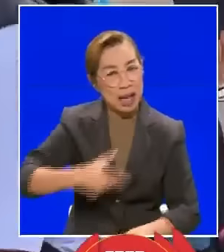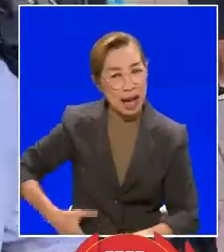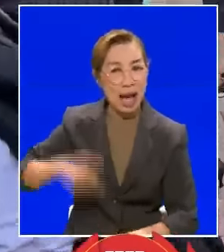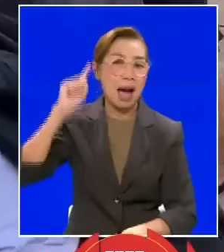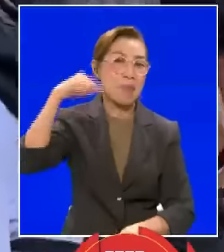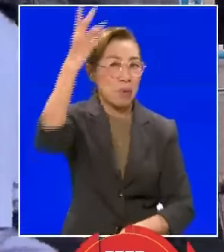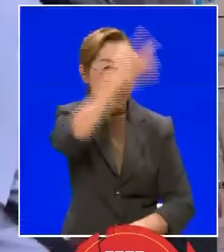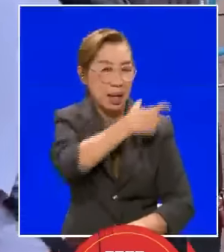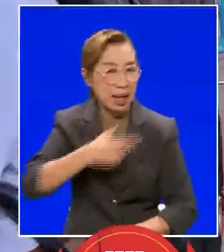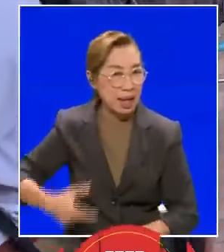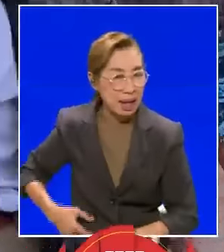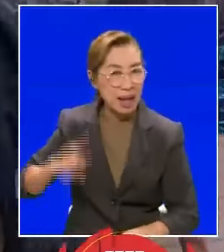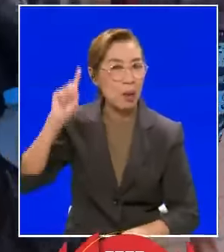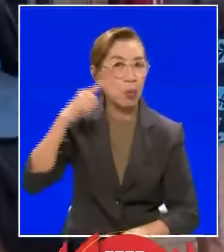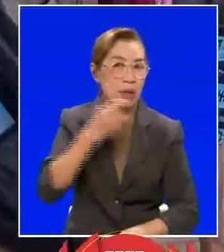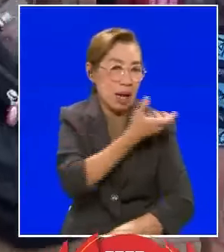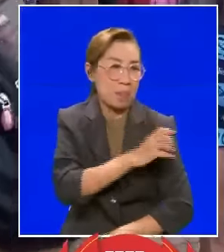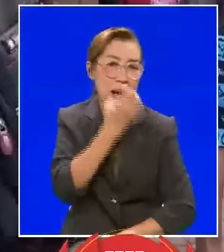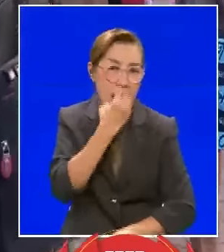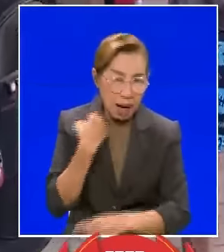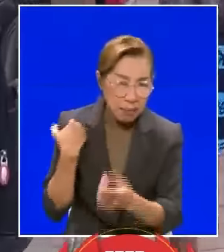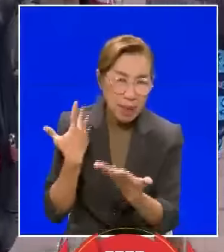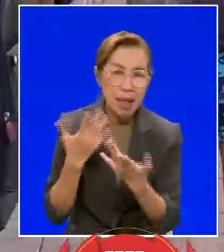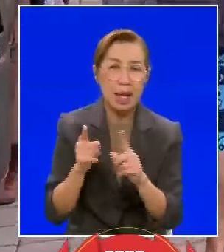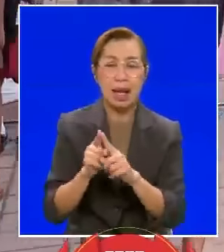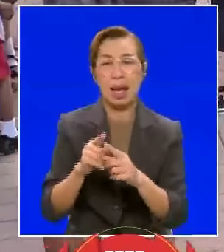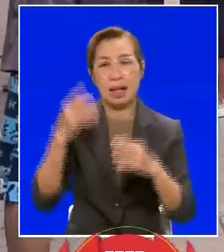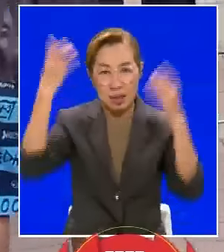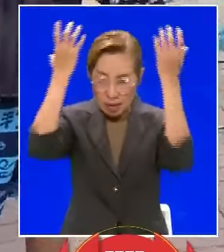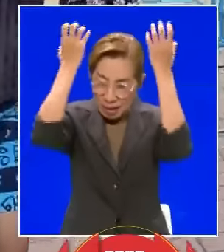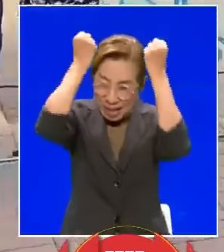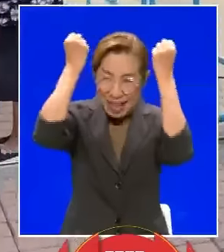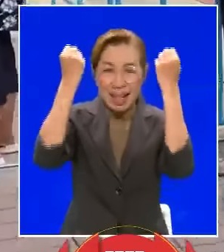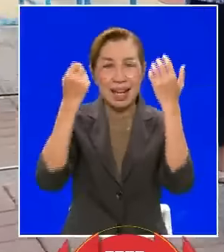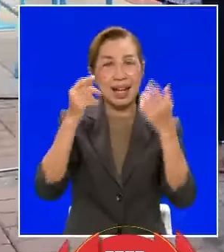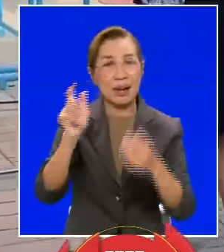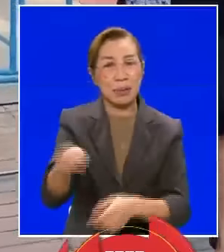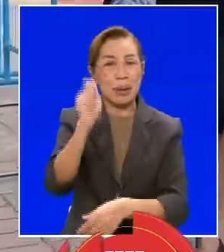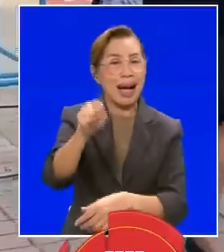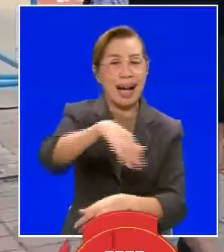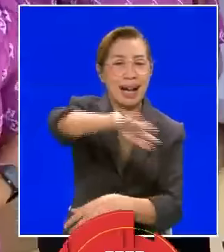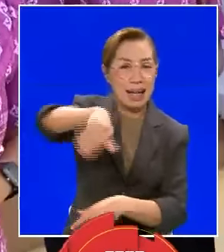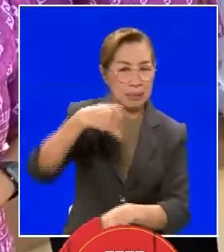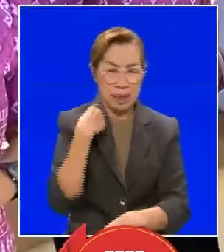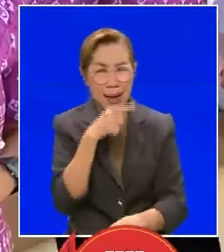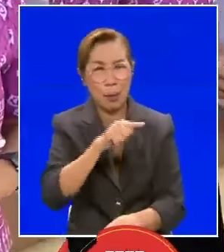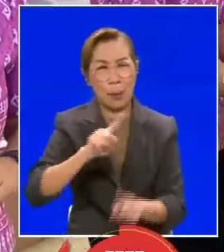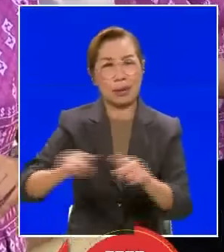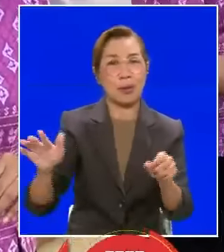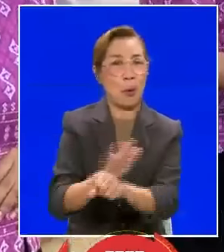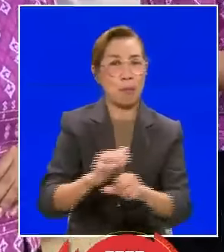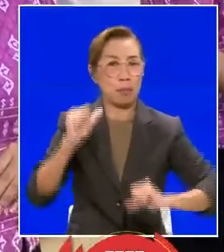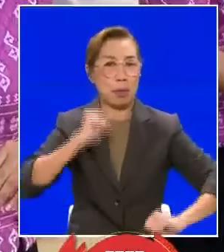โนไวท์เซเลอร์มูนก็มาและนี่พี่อะไรหน้ากากโซโลหรือเปล่าไม่แน่ใจนะนะฮะมากันครบ